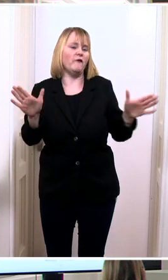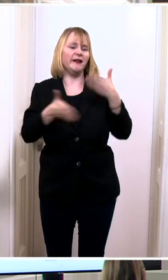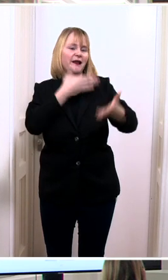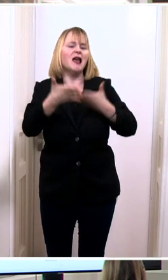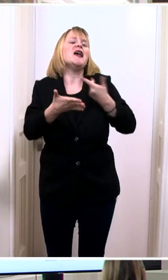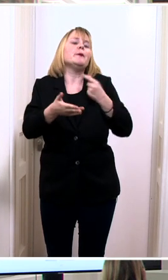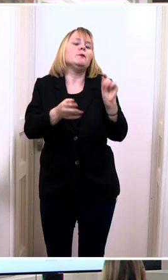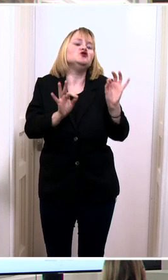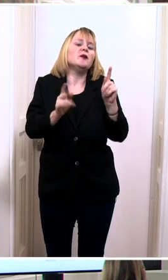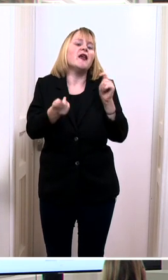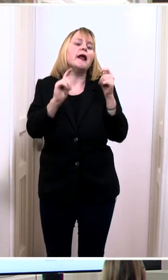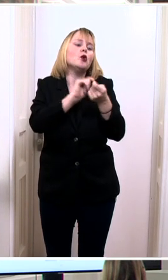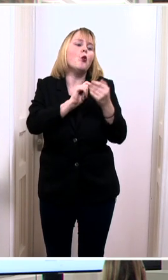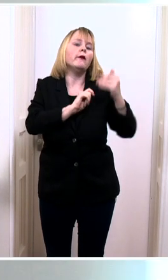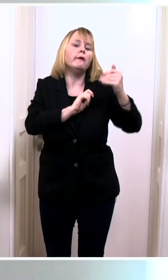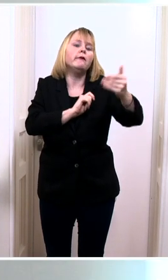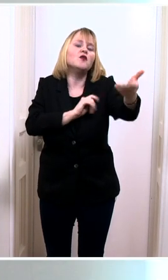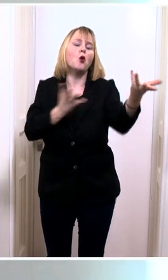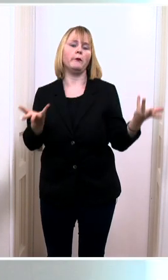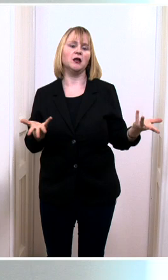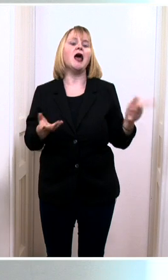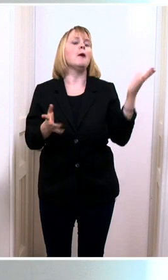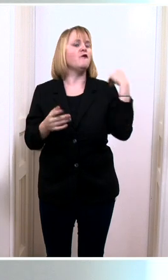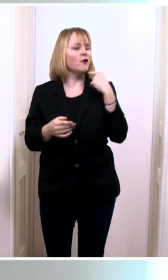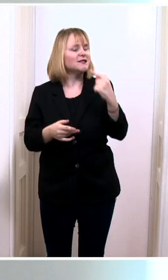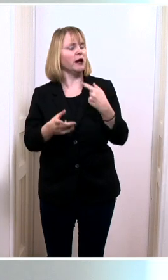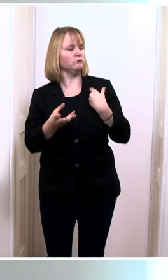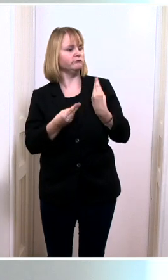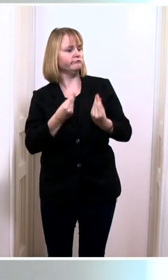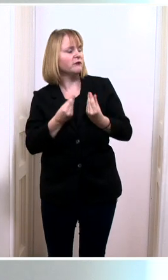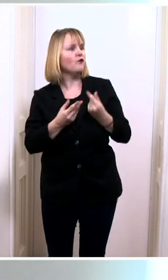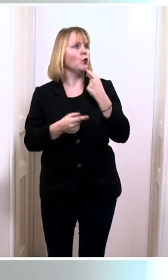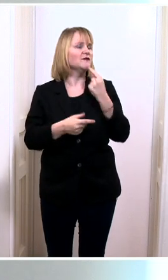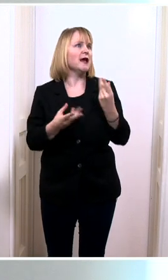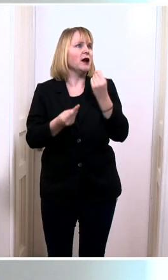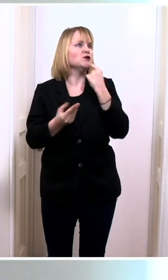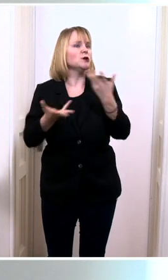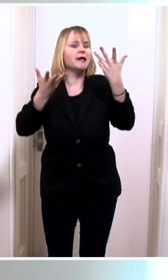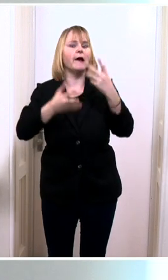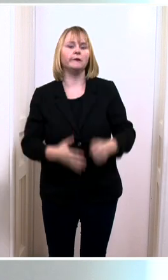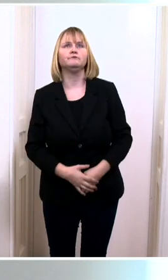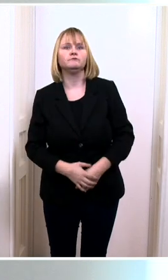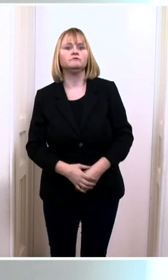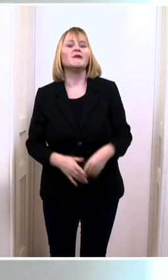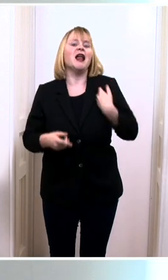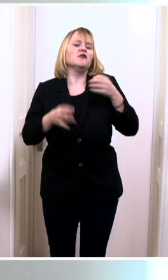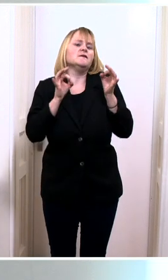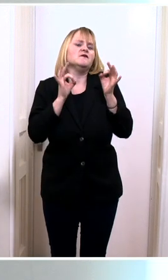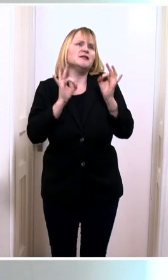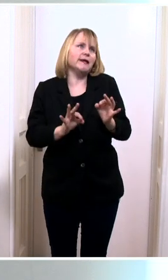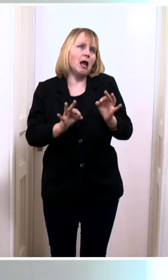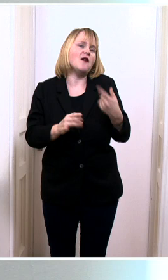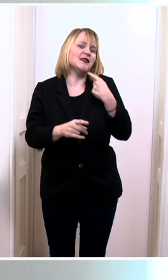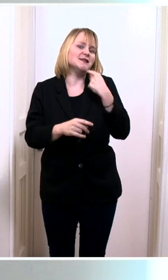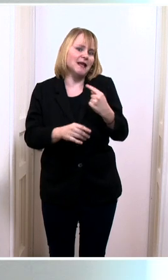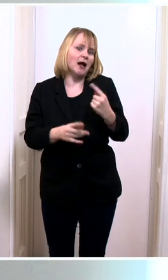zu. Aber wie ich gesagt habe, mit dem, was ich vom Gefühl her sage, was ich als ziemlich sicher anschaue,